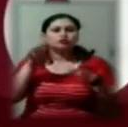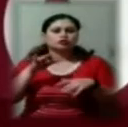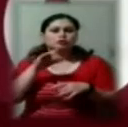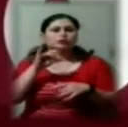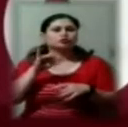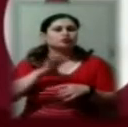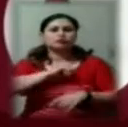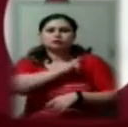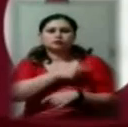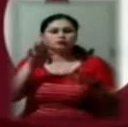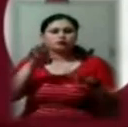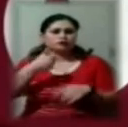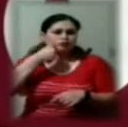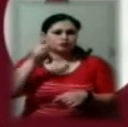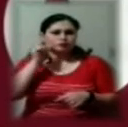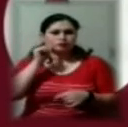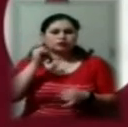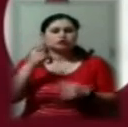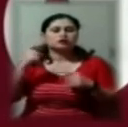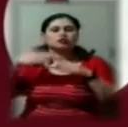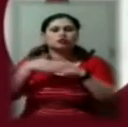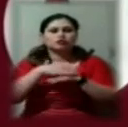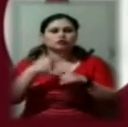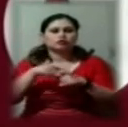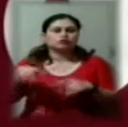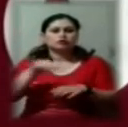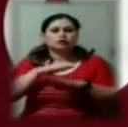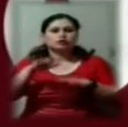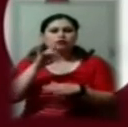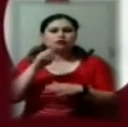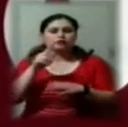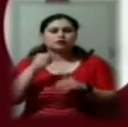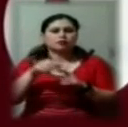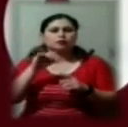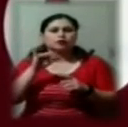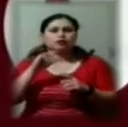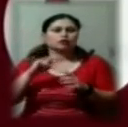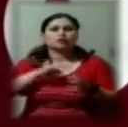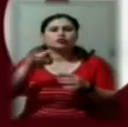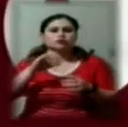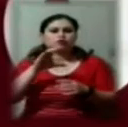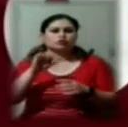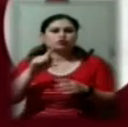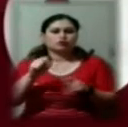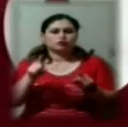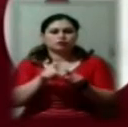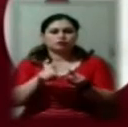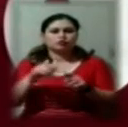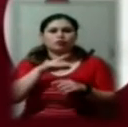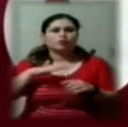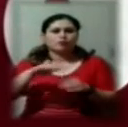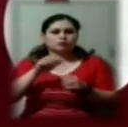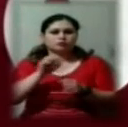йшов учора. І за ніч у цією кіркою покрився і перон, і злітно-посадкова смуга. Покрилася моментально